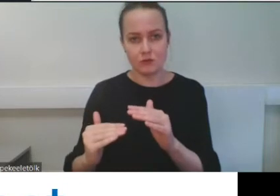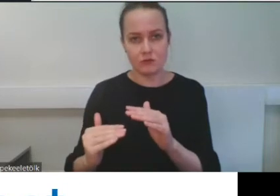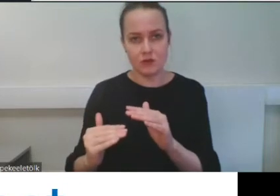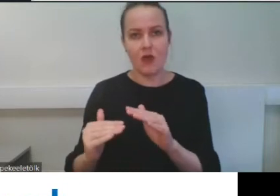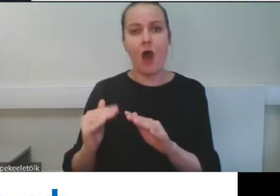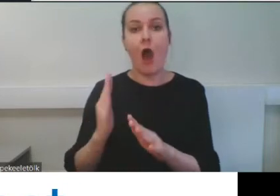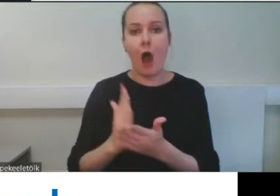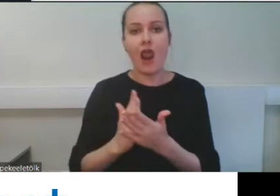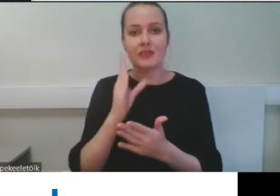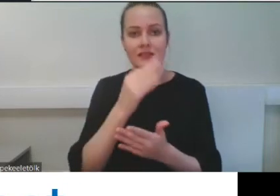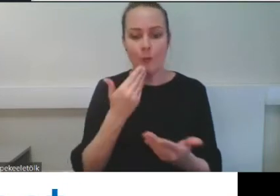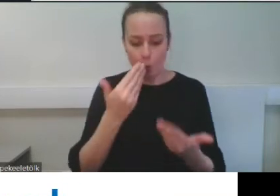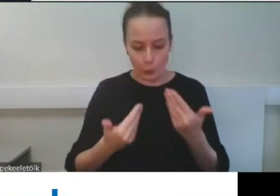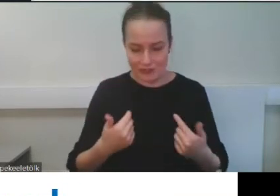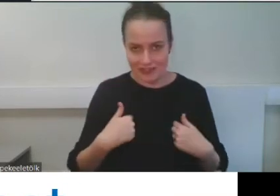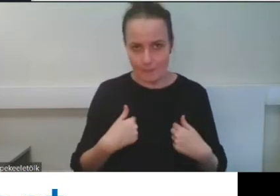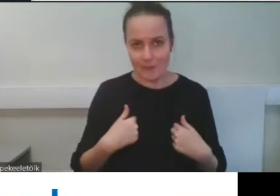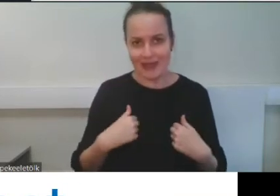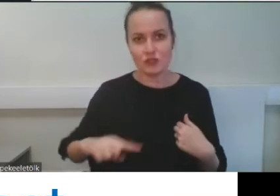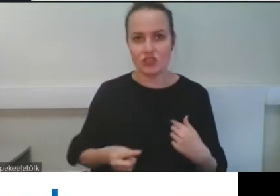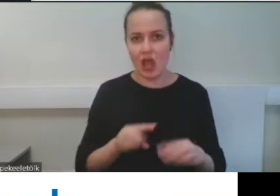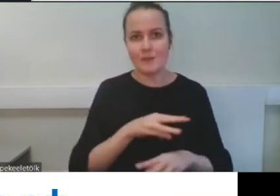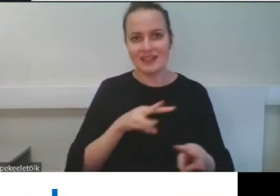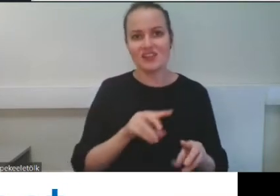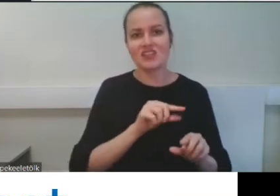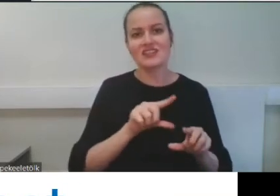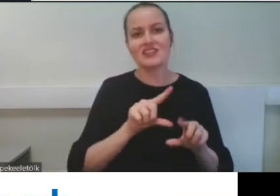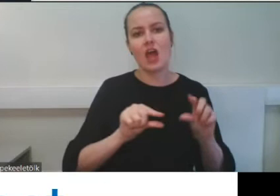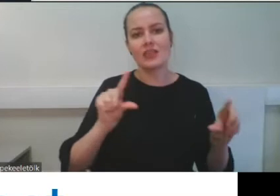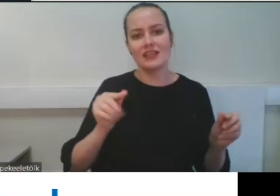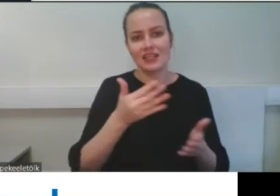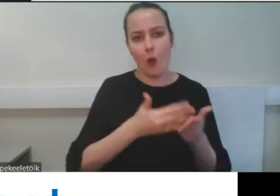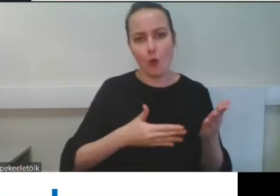ülevaate KOV-teenuste statistikast ja